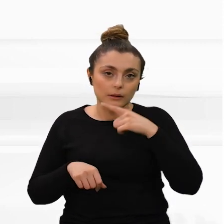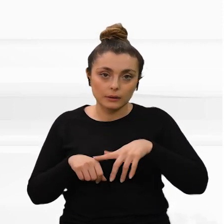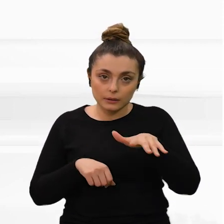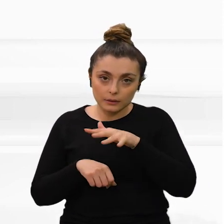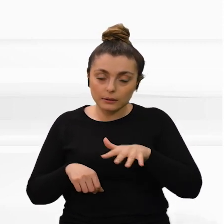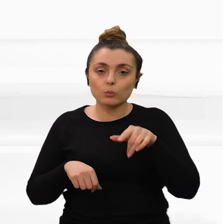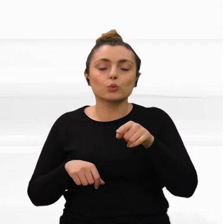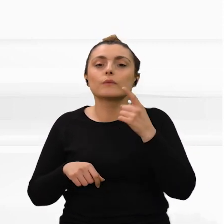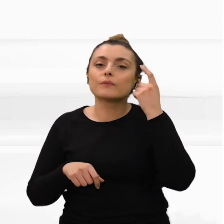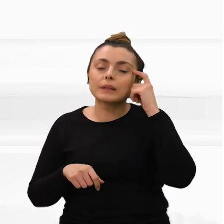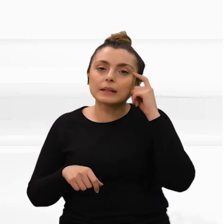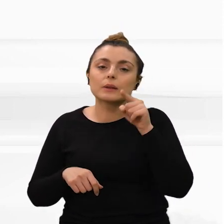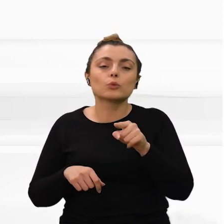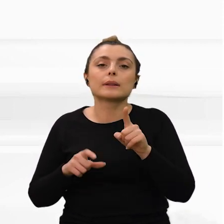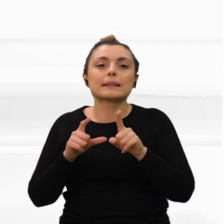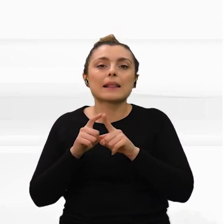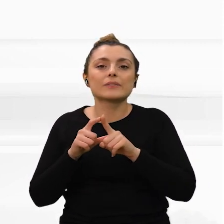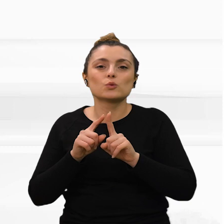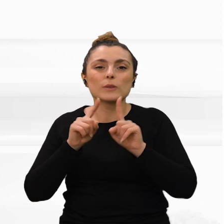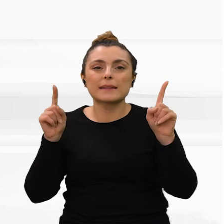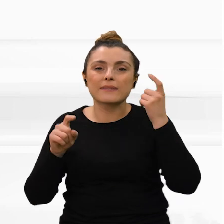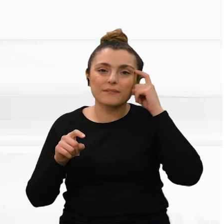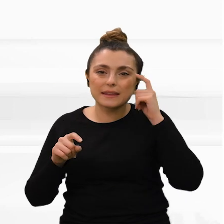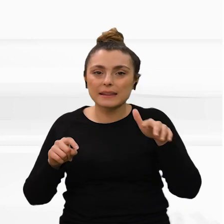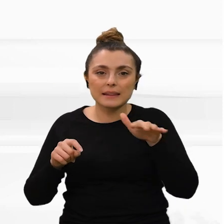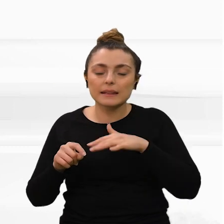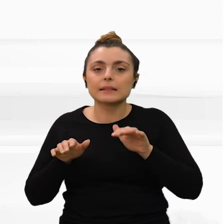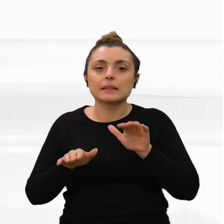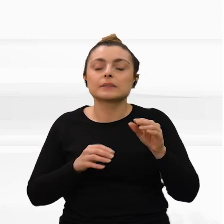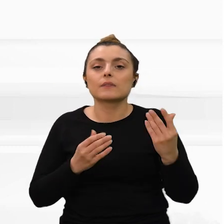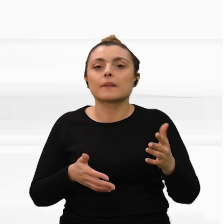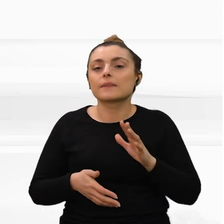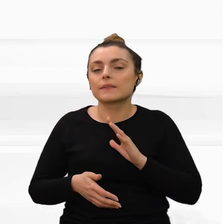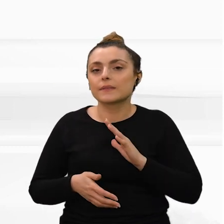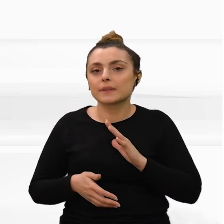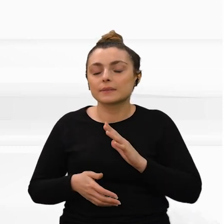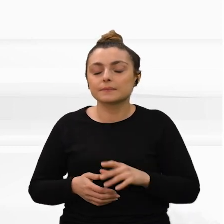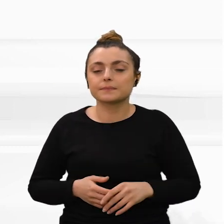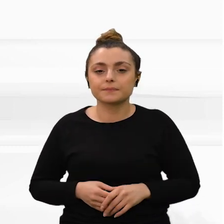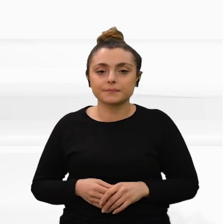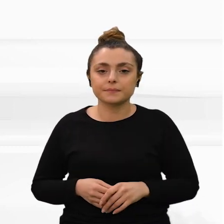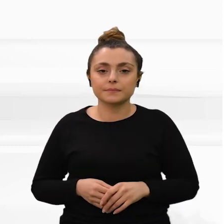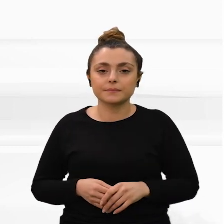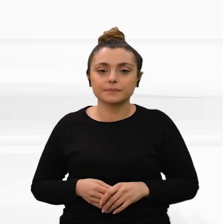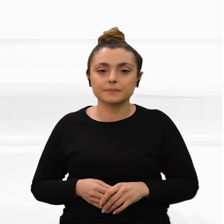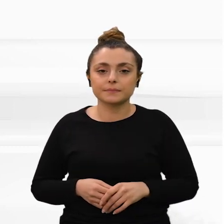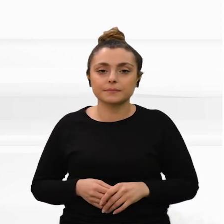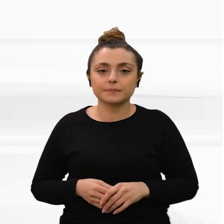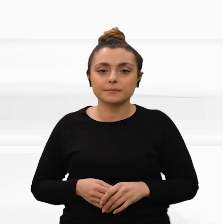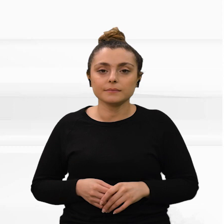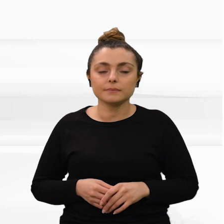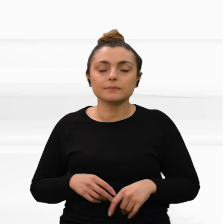inananlar bu görüşe yani değilsin Yukarıdaki görüşüne destek vermişlerdir bakalım